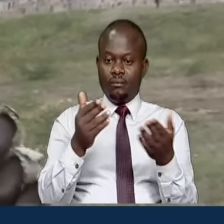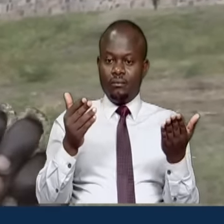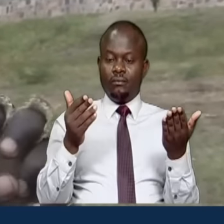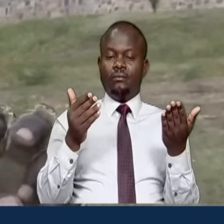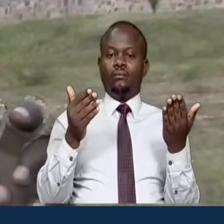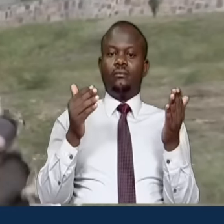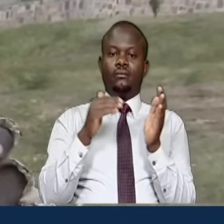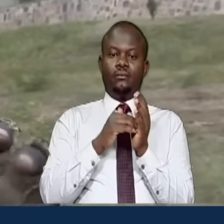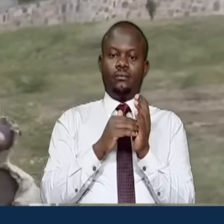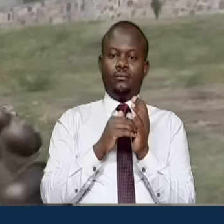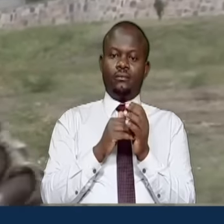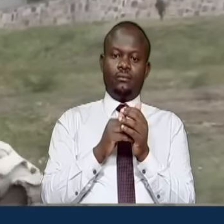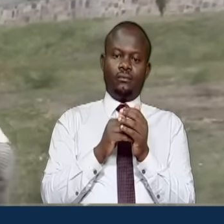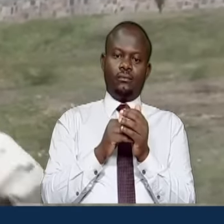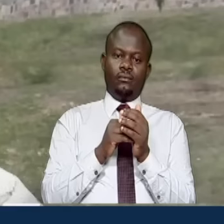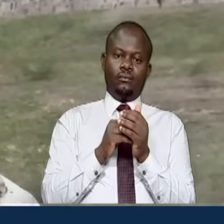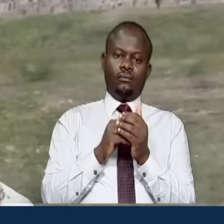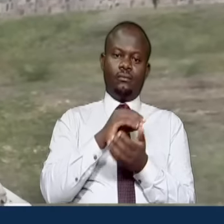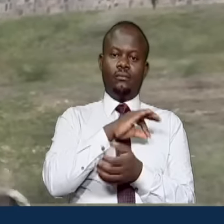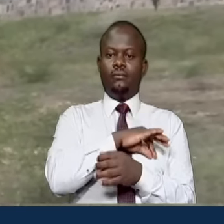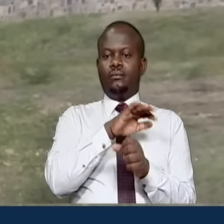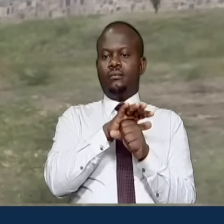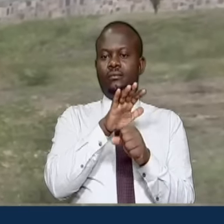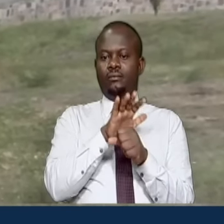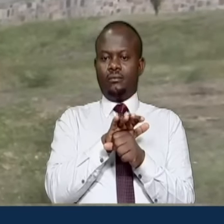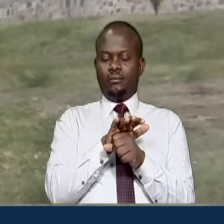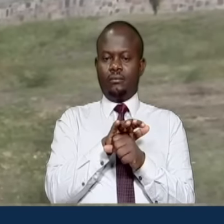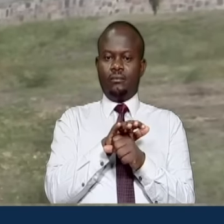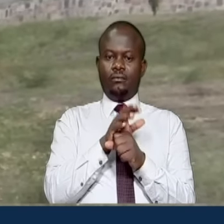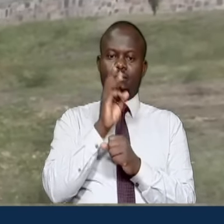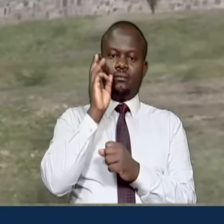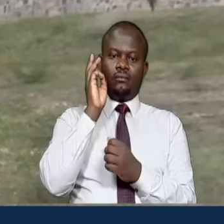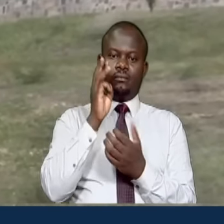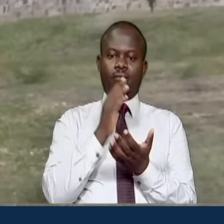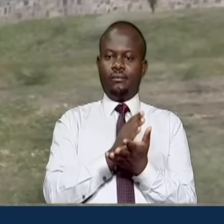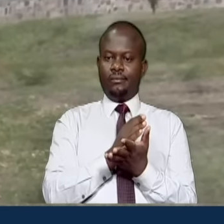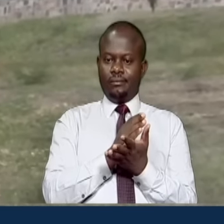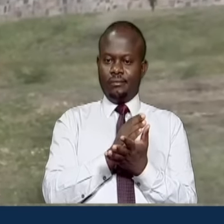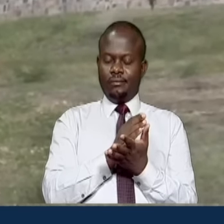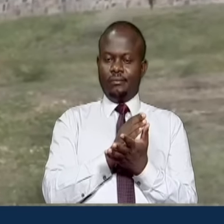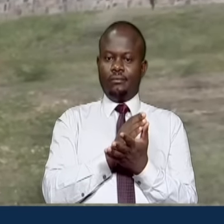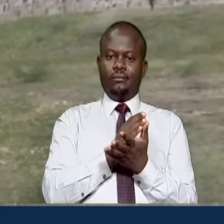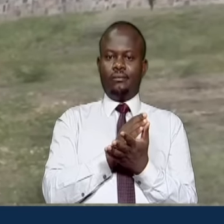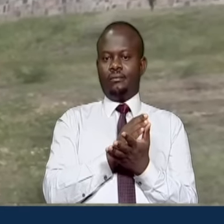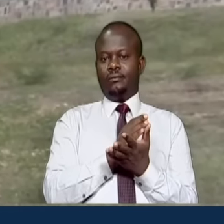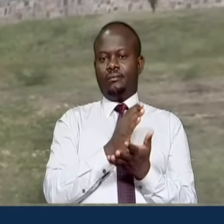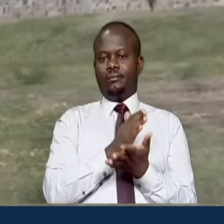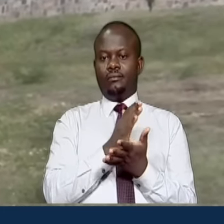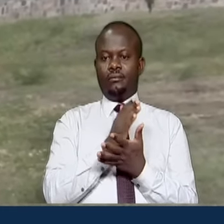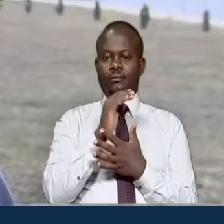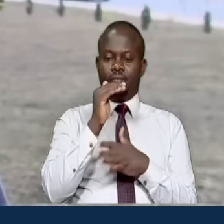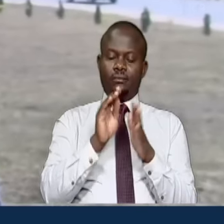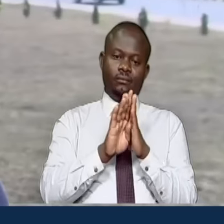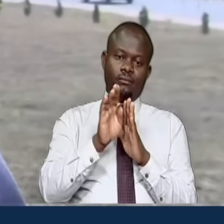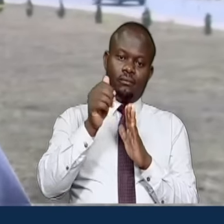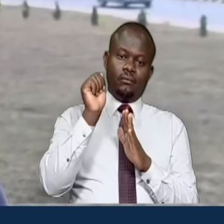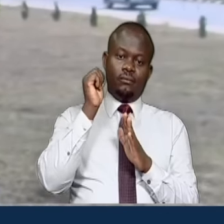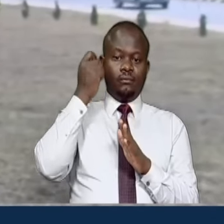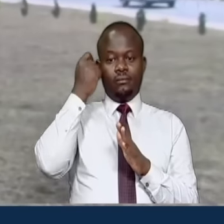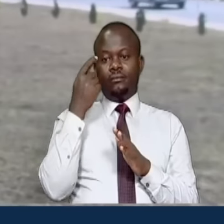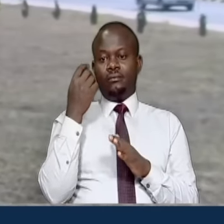ukatanga inyungu ndende bizaca mbese kuba umuntu aziteza imbere. Urumva